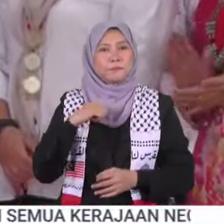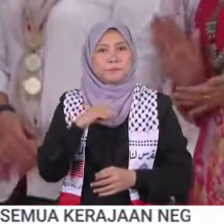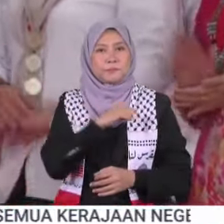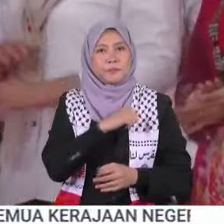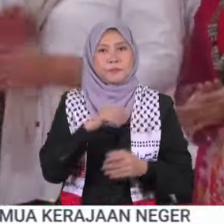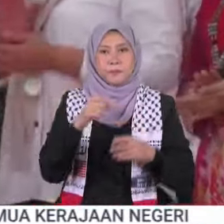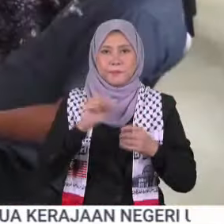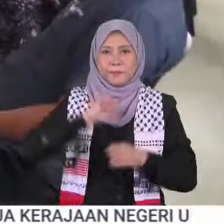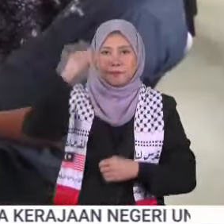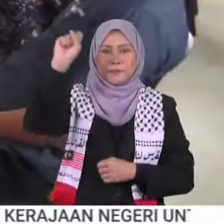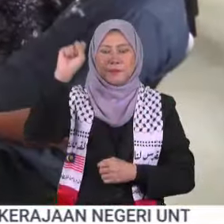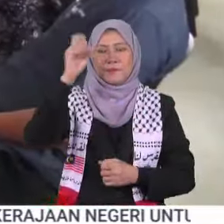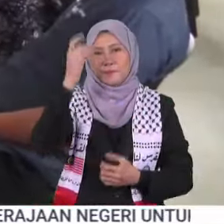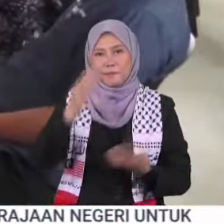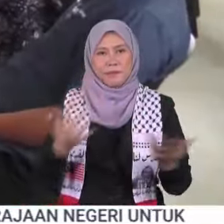Datuk Suhaimi Nasir